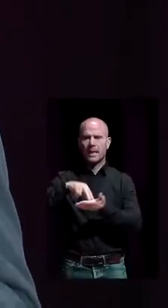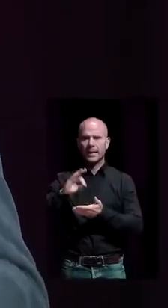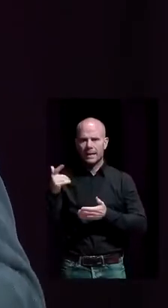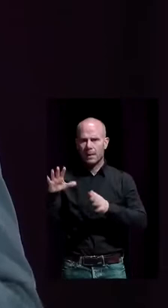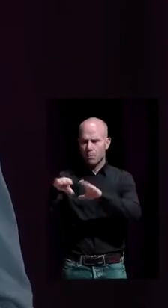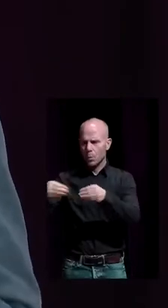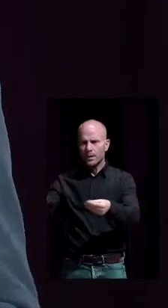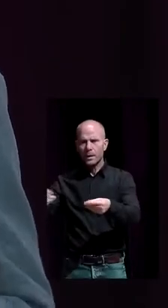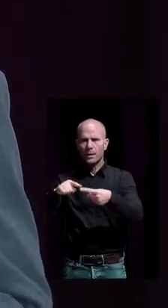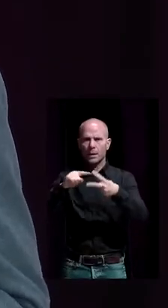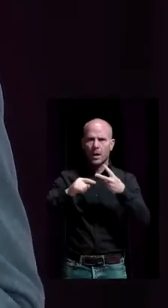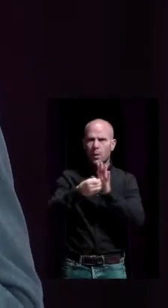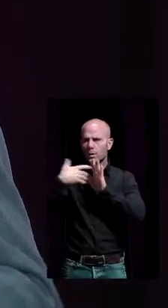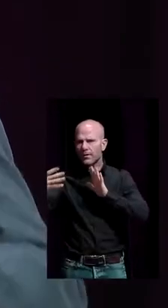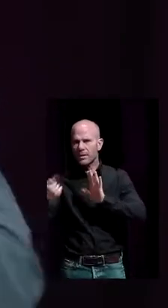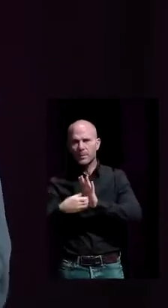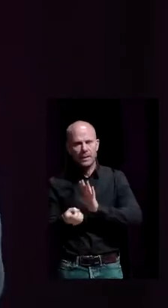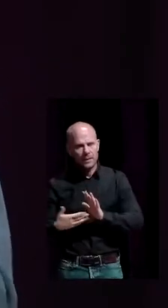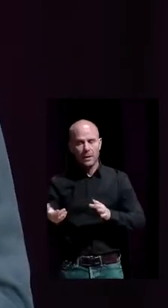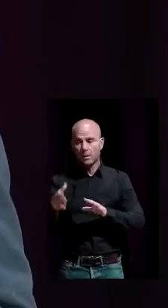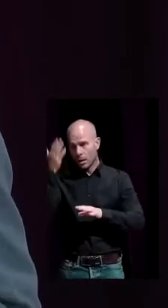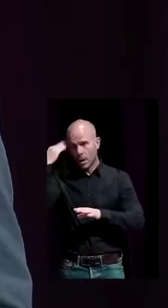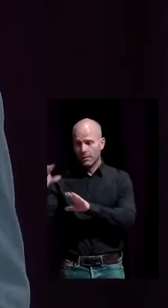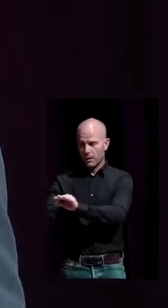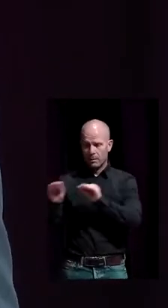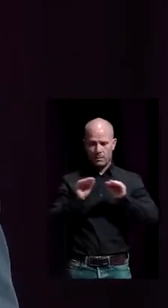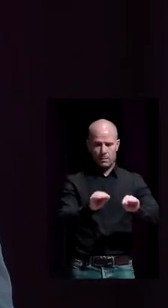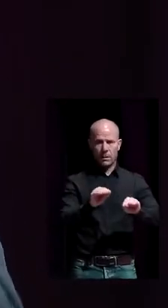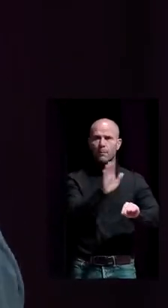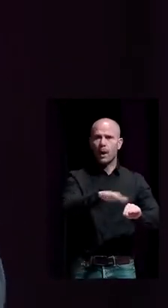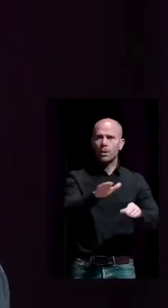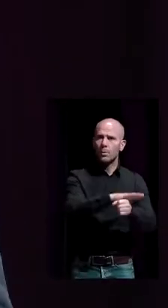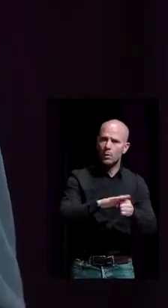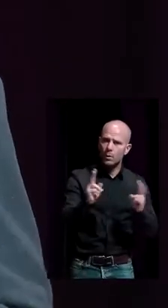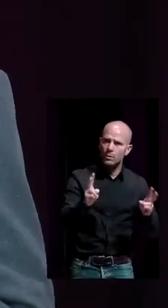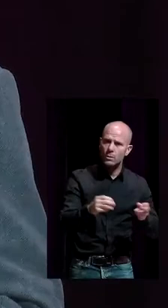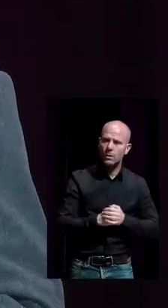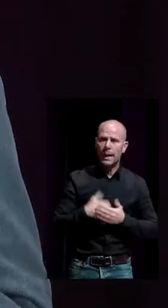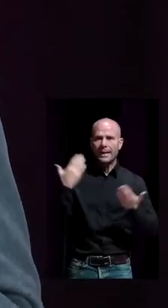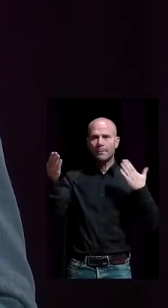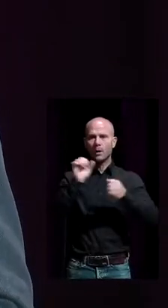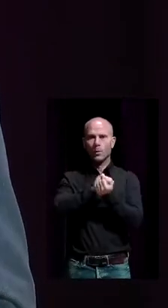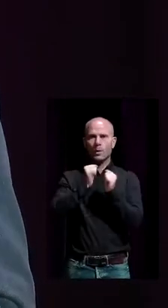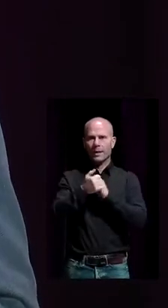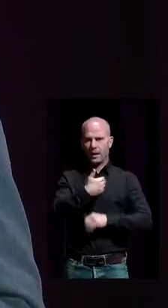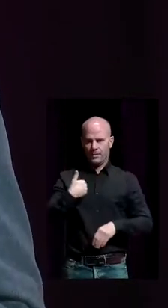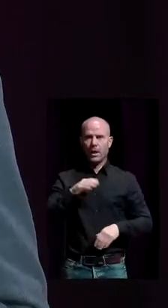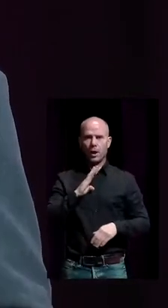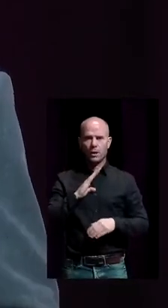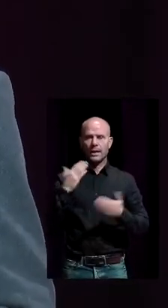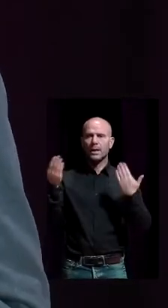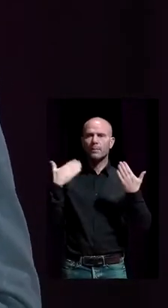jämställdhetsbudgetering. Vi gör konsekvensbeskrivningar. Det kan vi flytta över på barnområdet. På klimatpolitiken har vi just nu